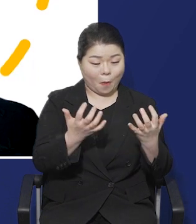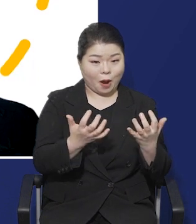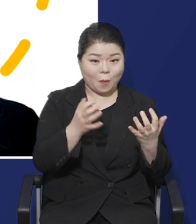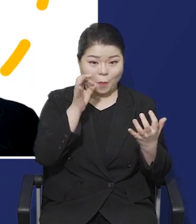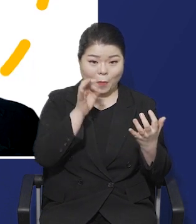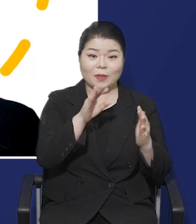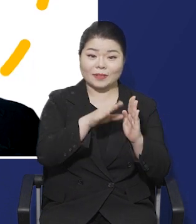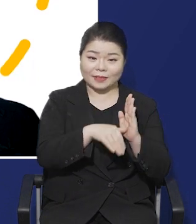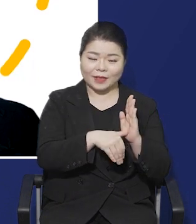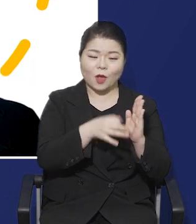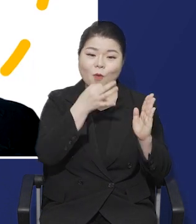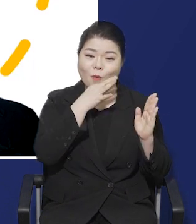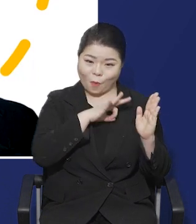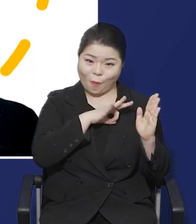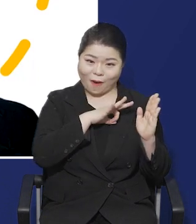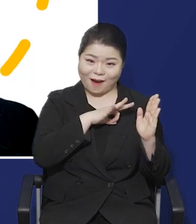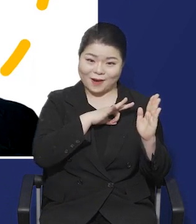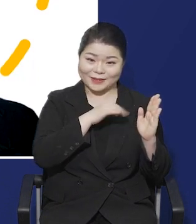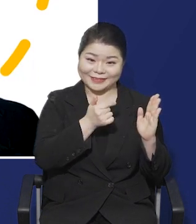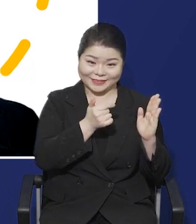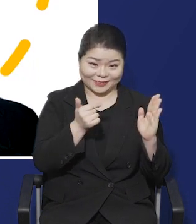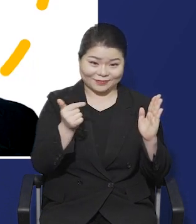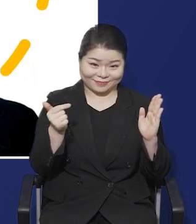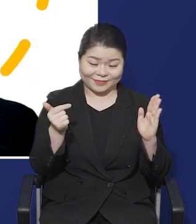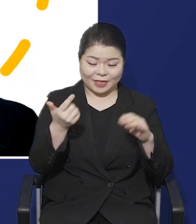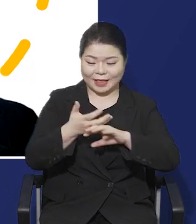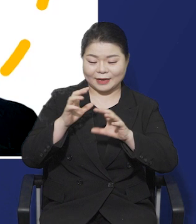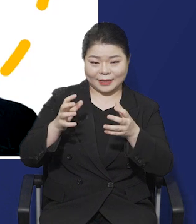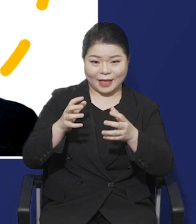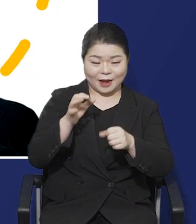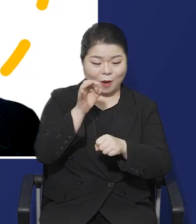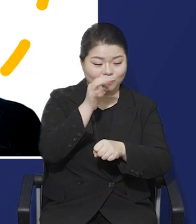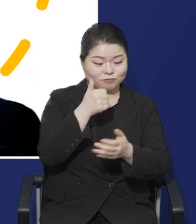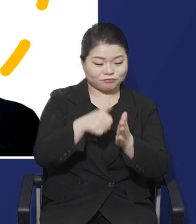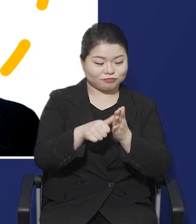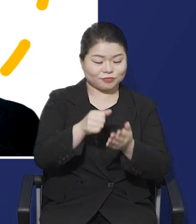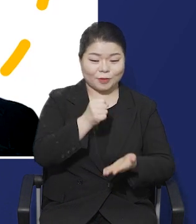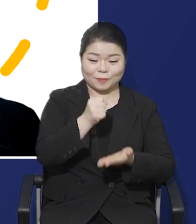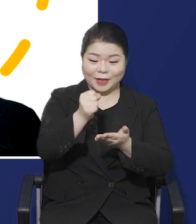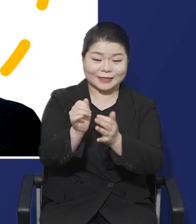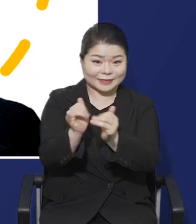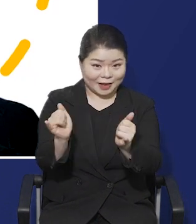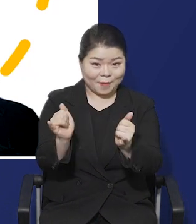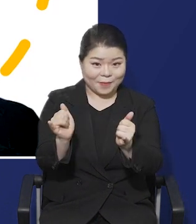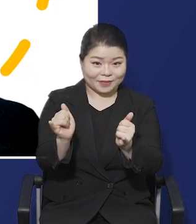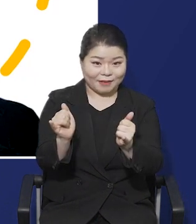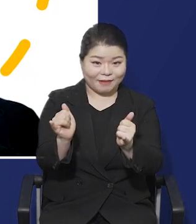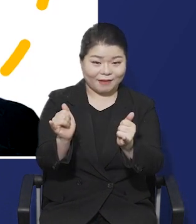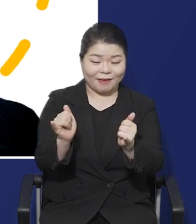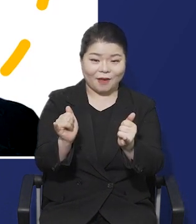가장 효율적인 그런 해외 바이어 발굴 방법이기 때문에